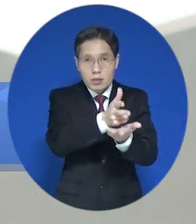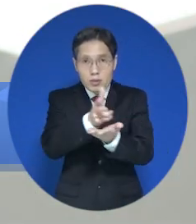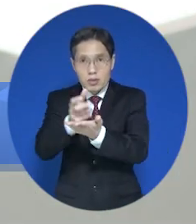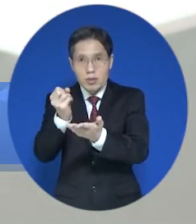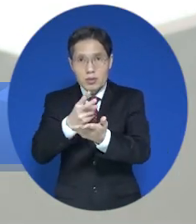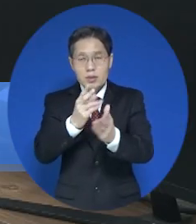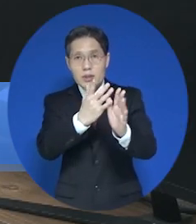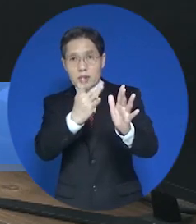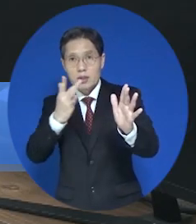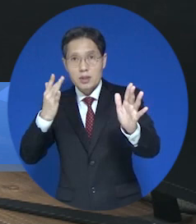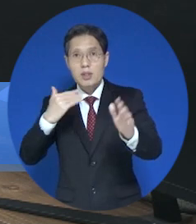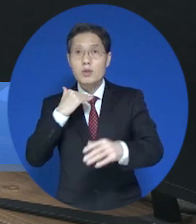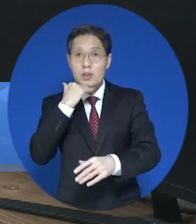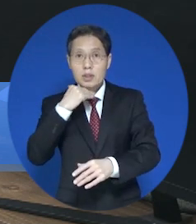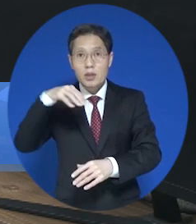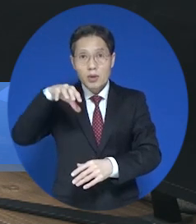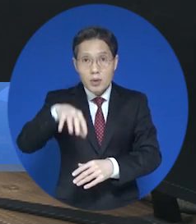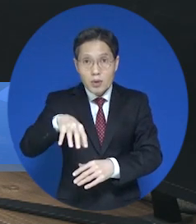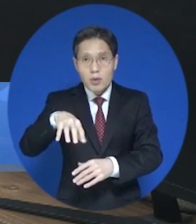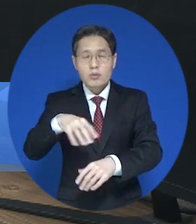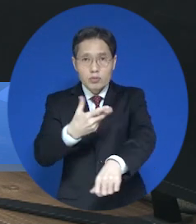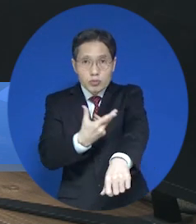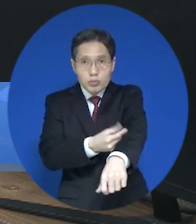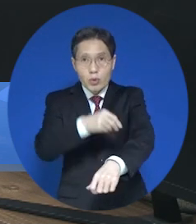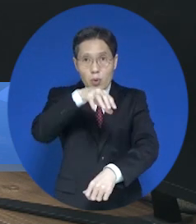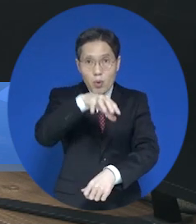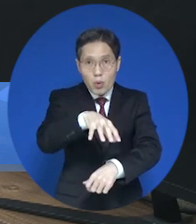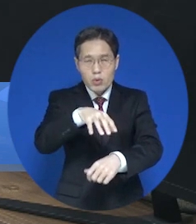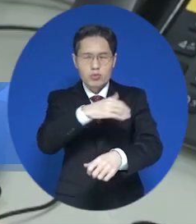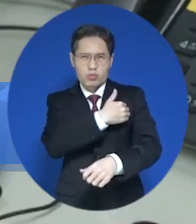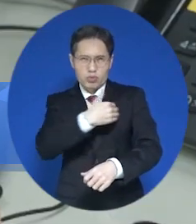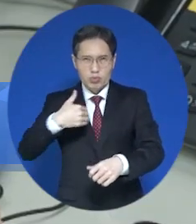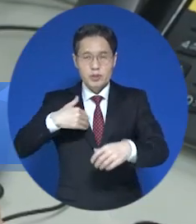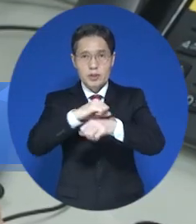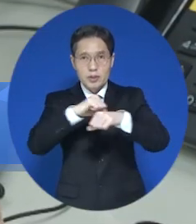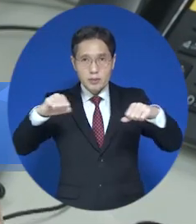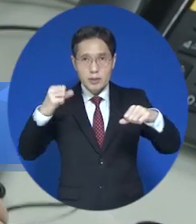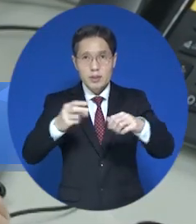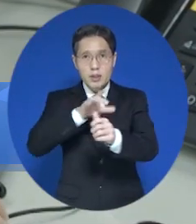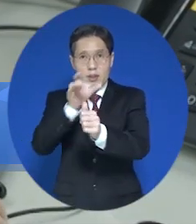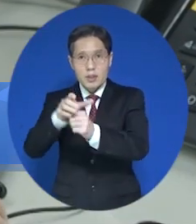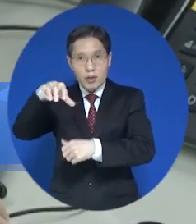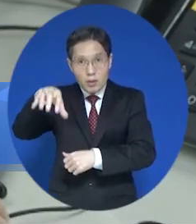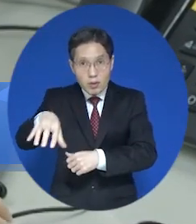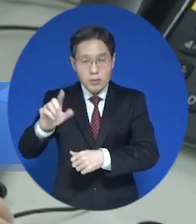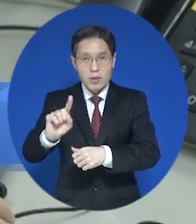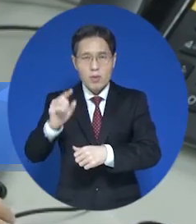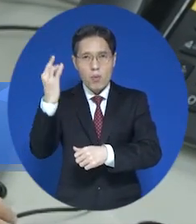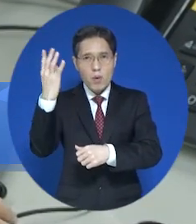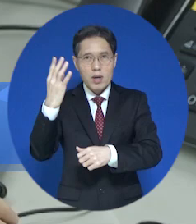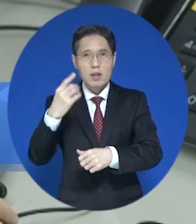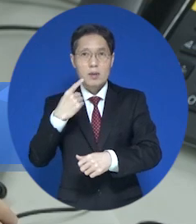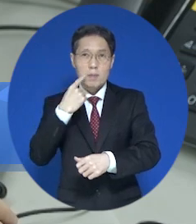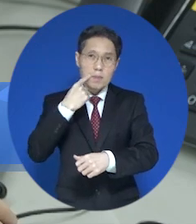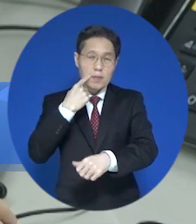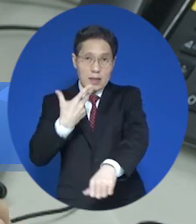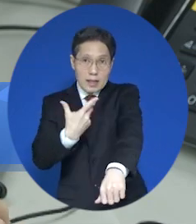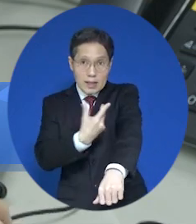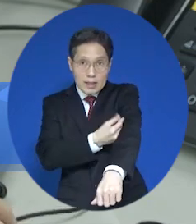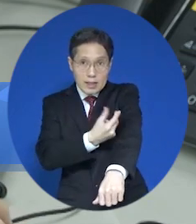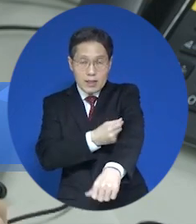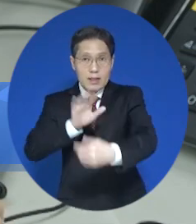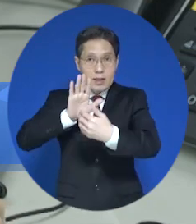대기 공간 접종 공간 등이 충분한 장소를 활용하고 위탁 의료기관 은 기존의 독감 예방접종의